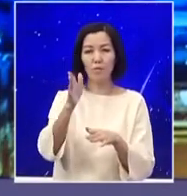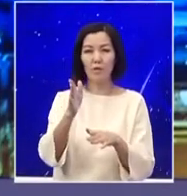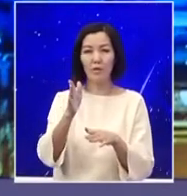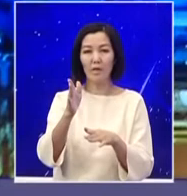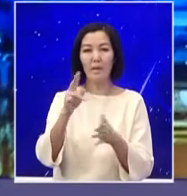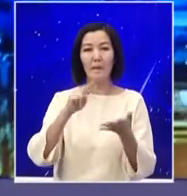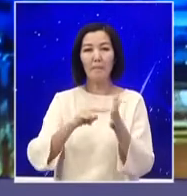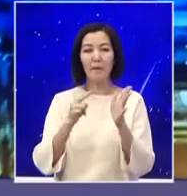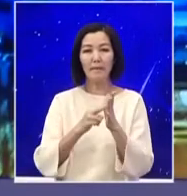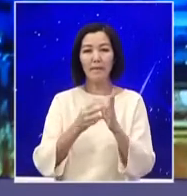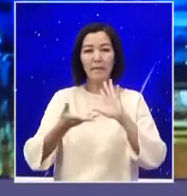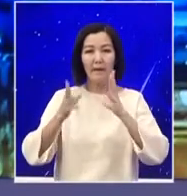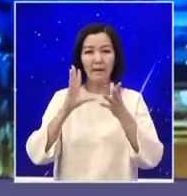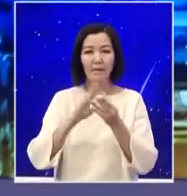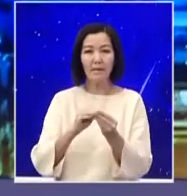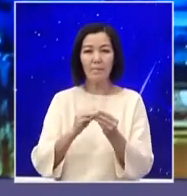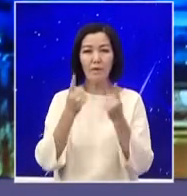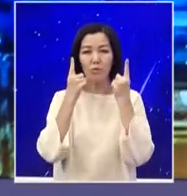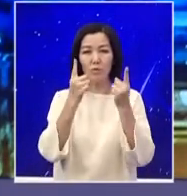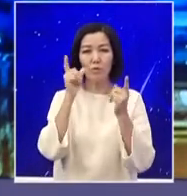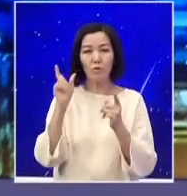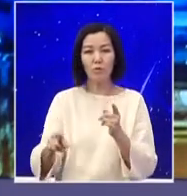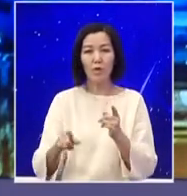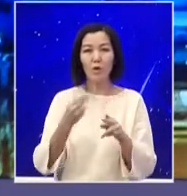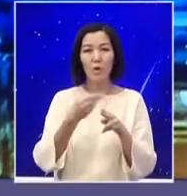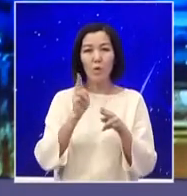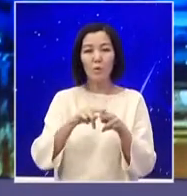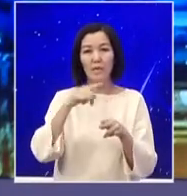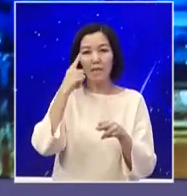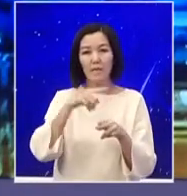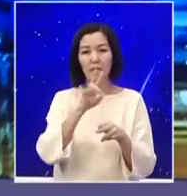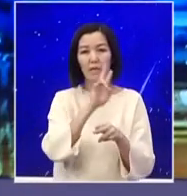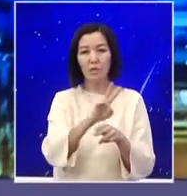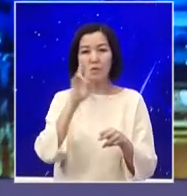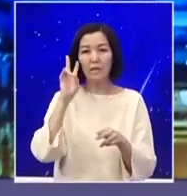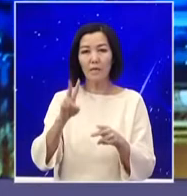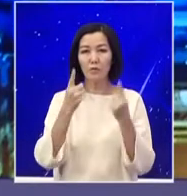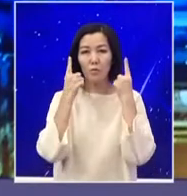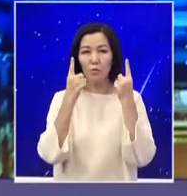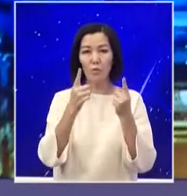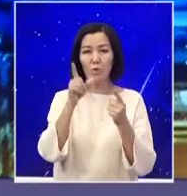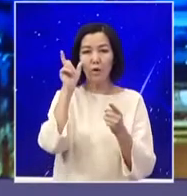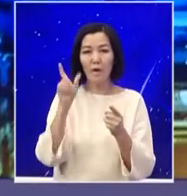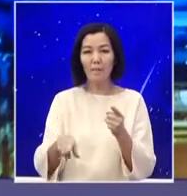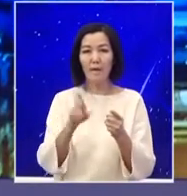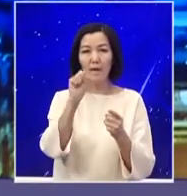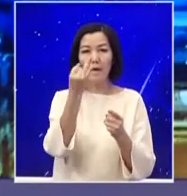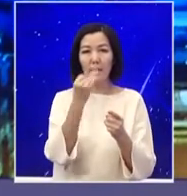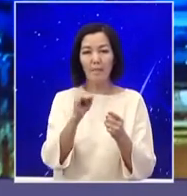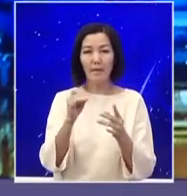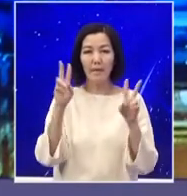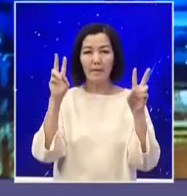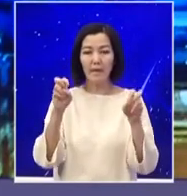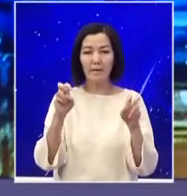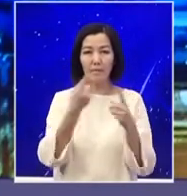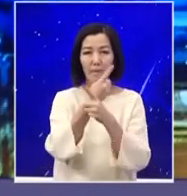берген рухани темірқазыққа айналған тұлға. Осылай деген елбасы бүгін ұлы ойшыл Абай Құнанбайұлы жайлы мақаласын жариялады.